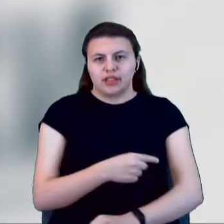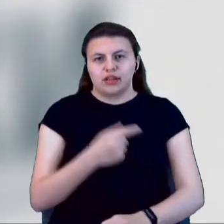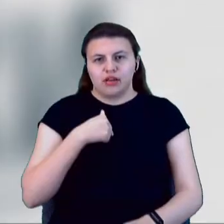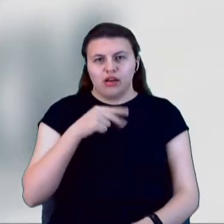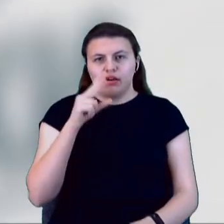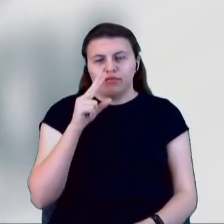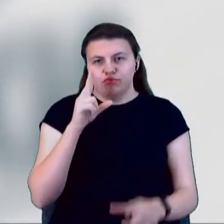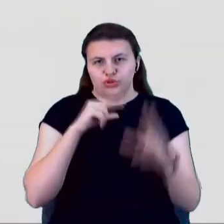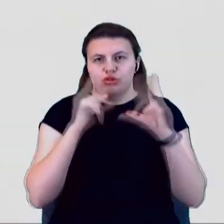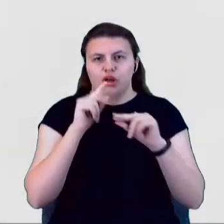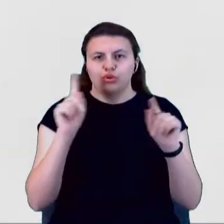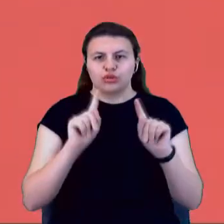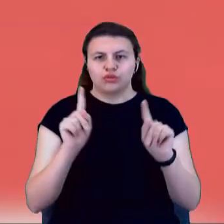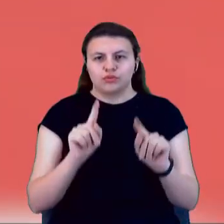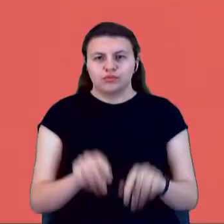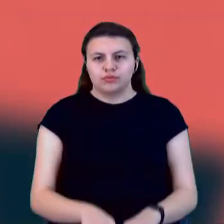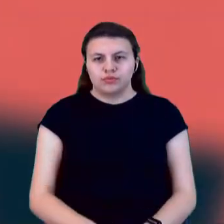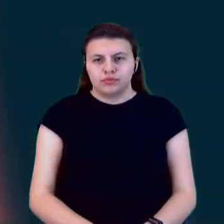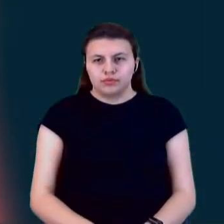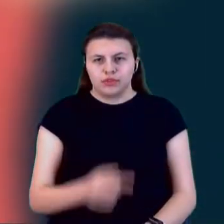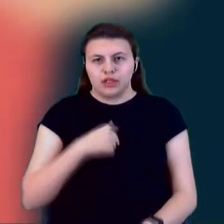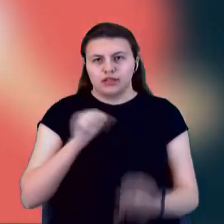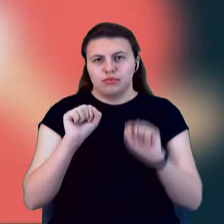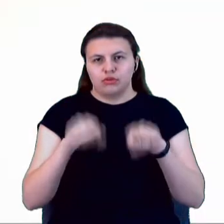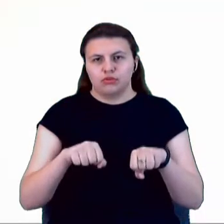что я смогу